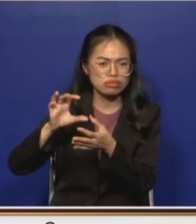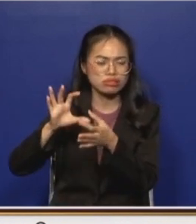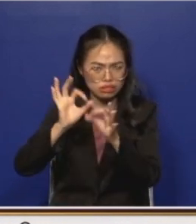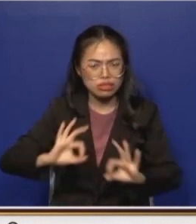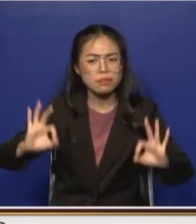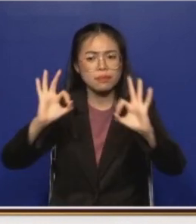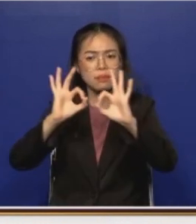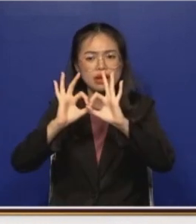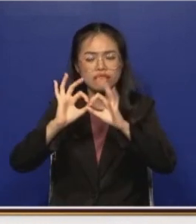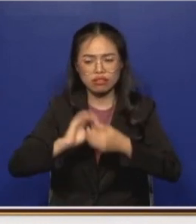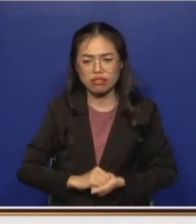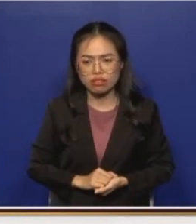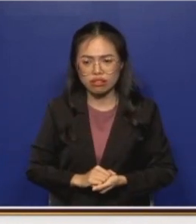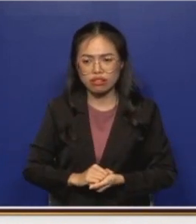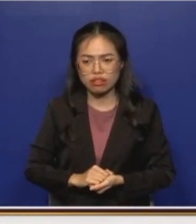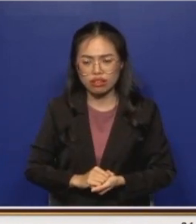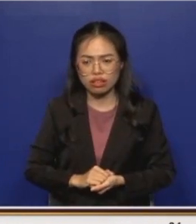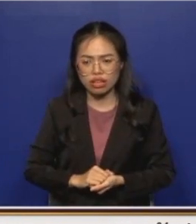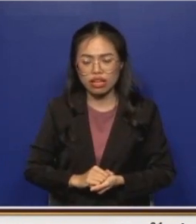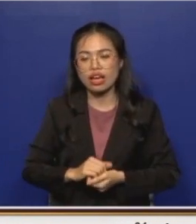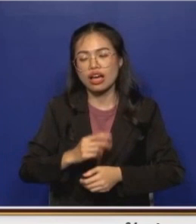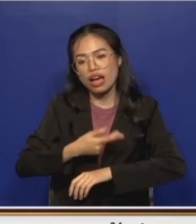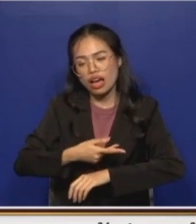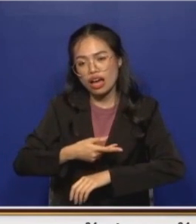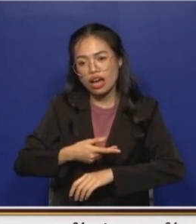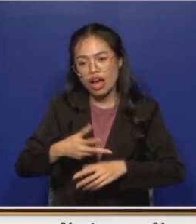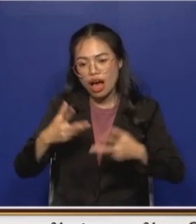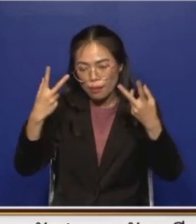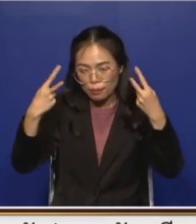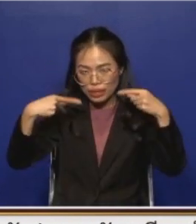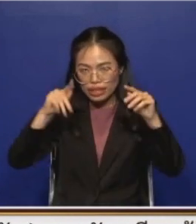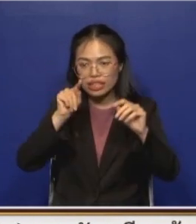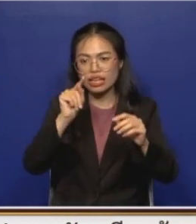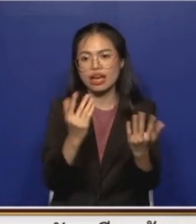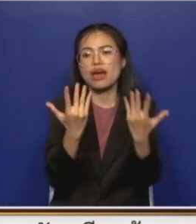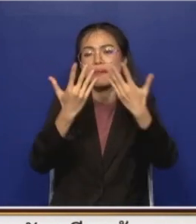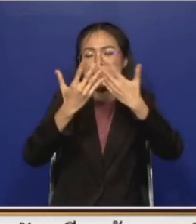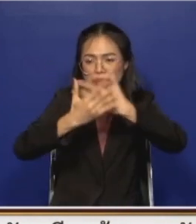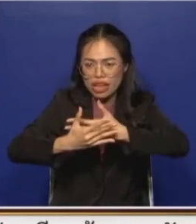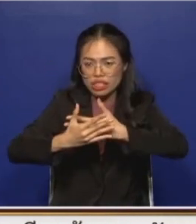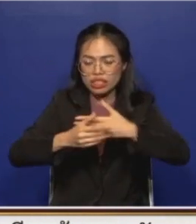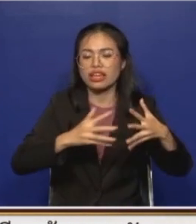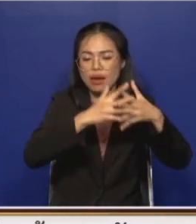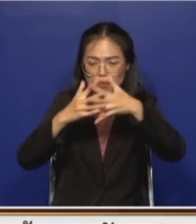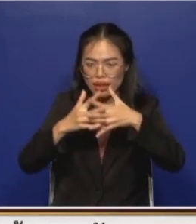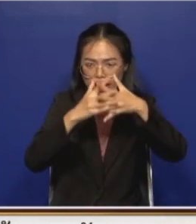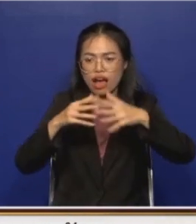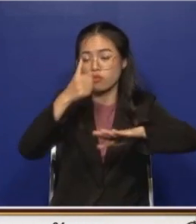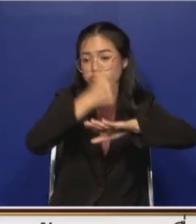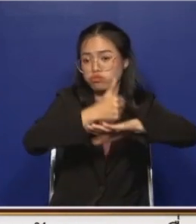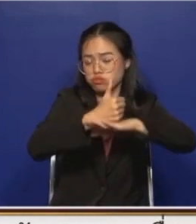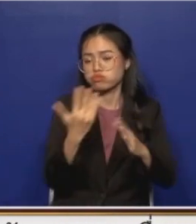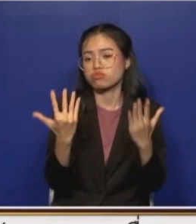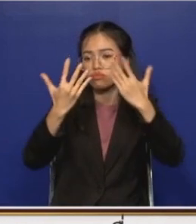ประธานาธิบดีเปลี่ยนจากโดนัลด์ทรัมป์มาเป็นโจไบเดนผมเอาเฉพาะเหตุการณ์ที่เกิดขึ้น